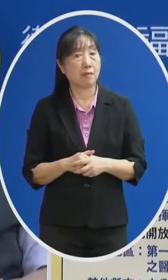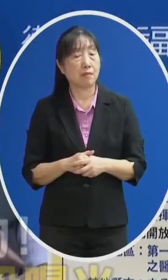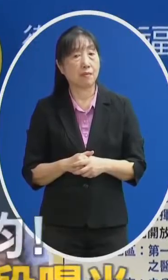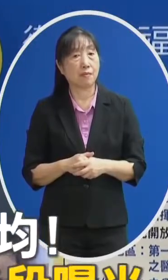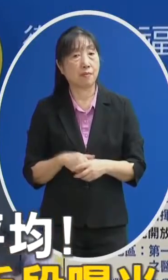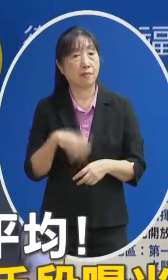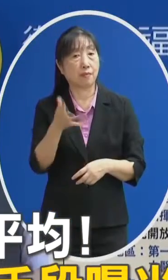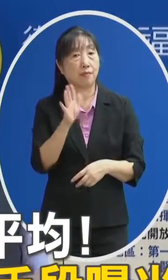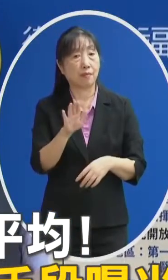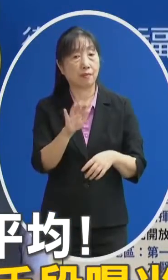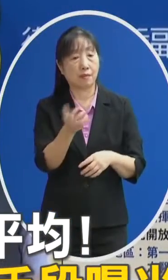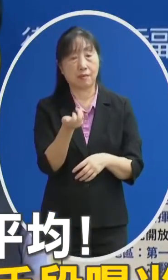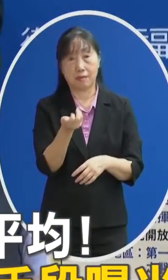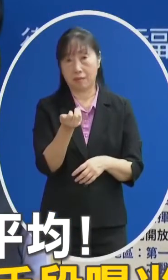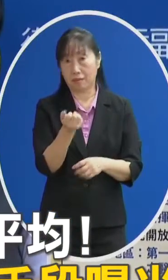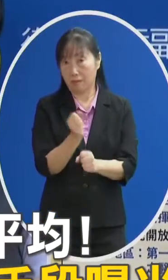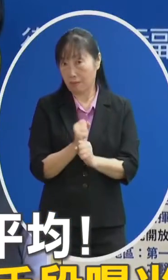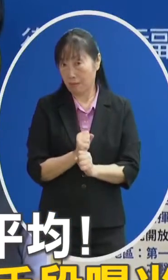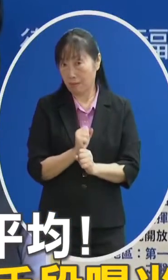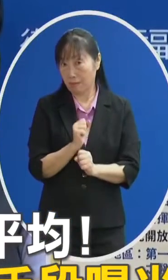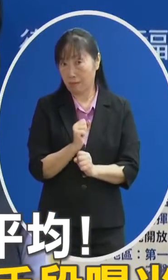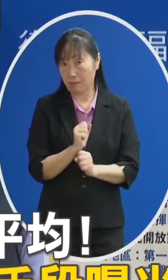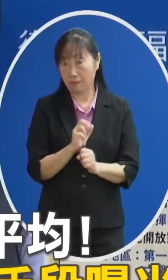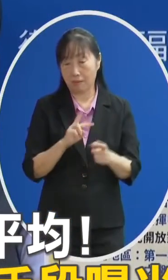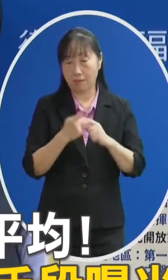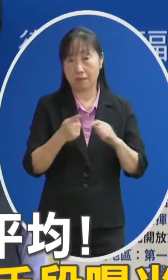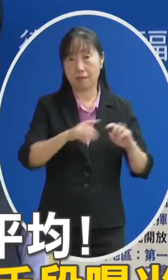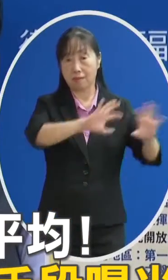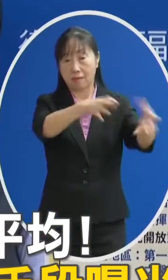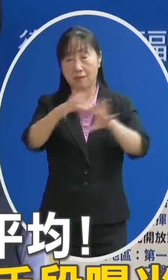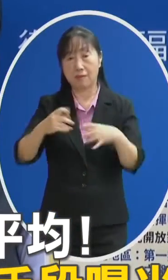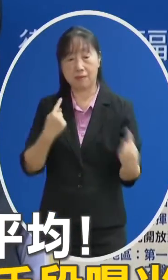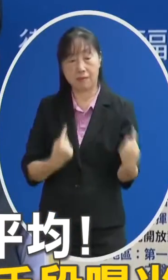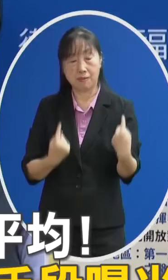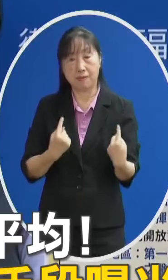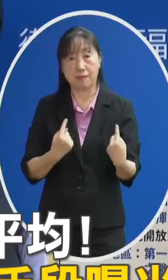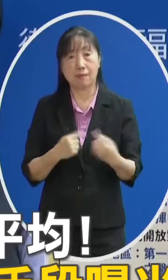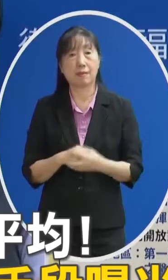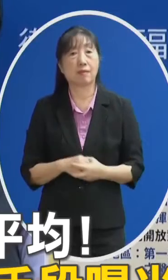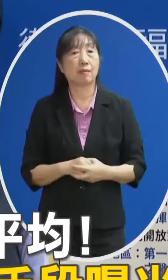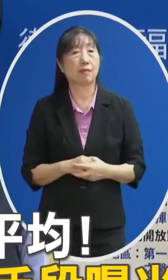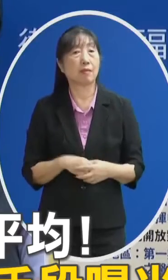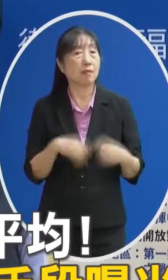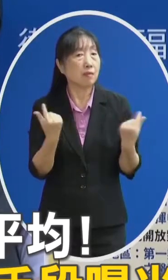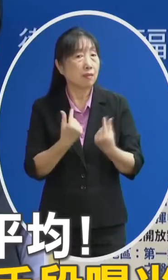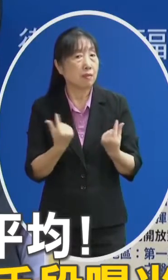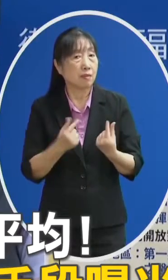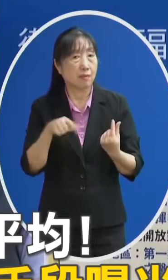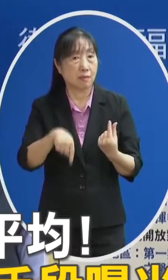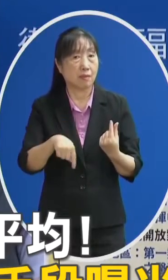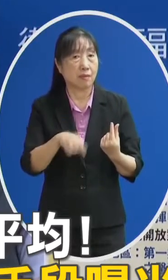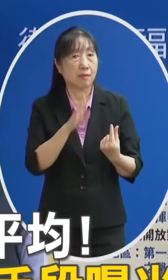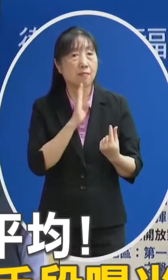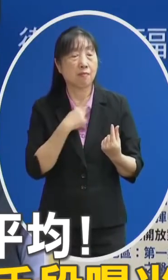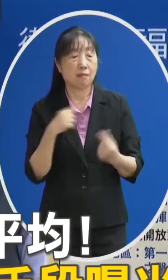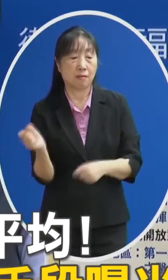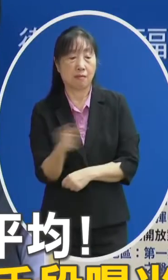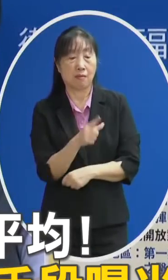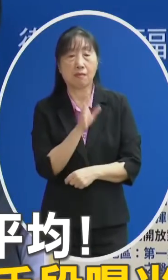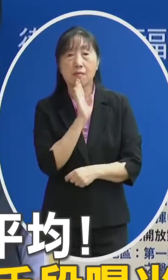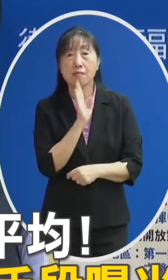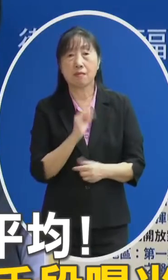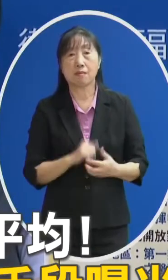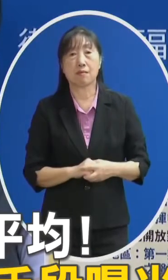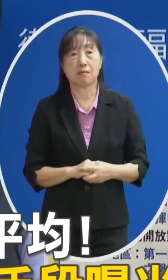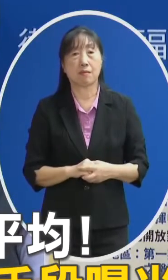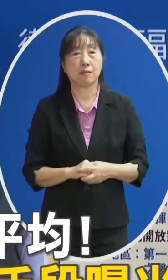好，我们当然也有注意到，我们如果跟全球的整体来比哈，那看起来好像现在是已经超过全球的整